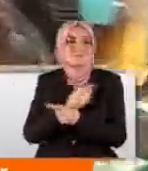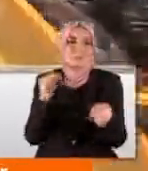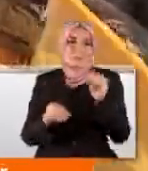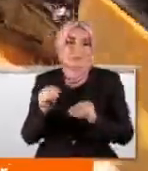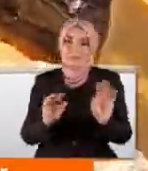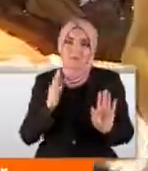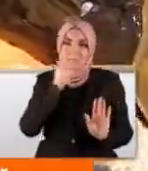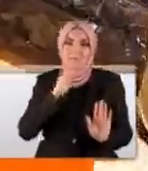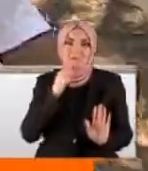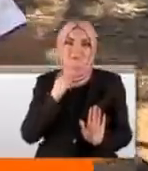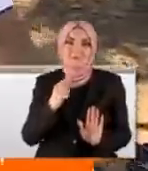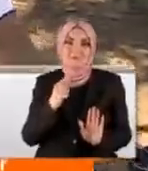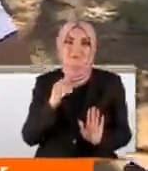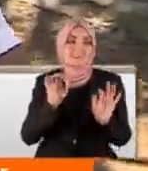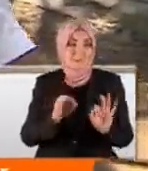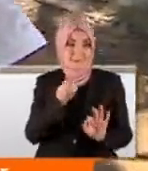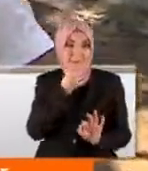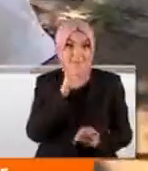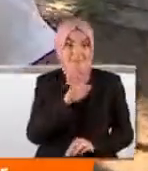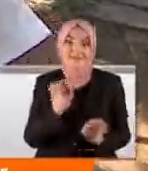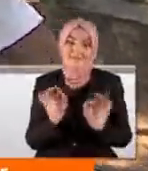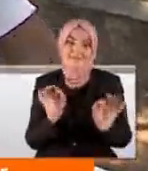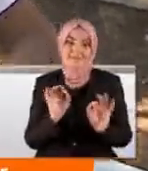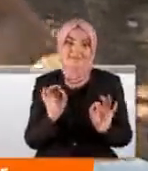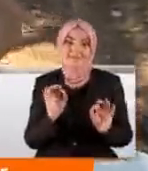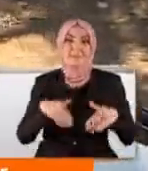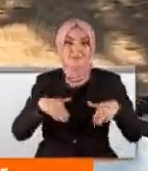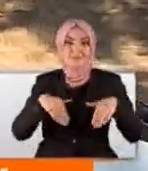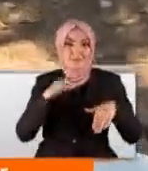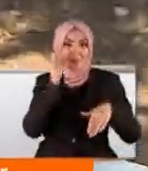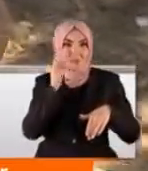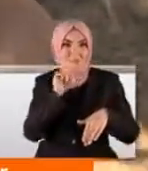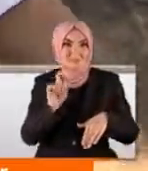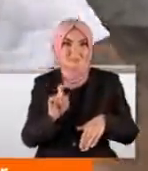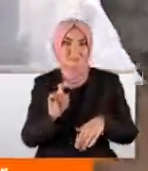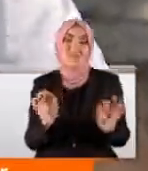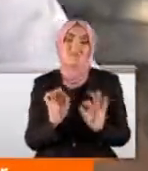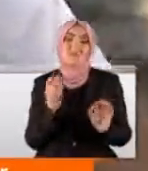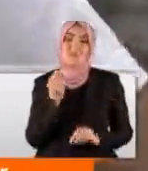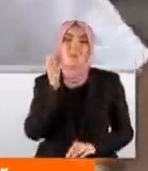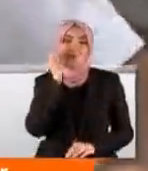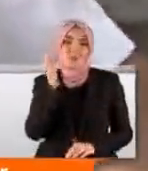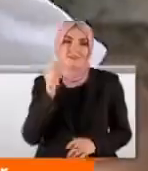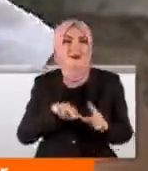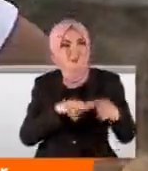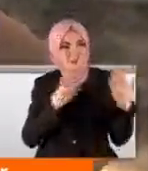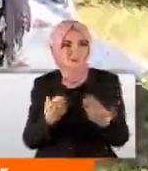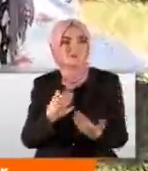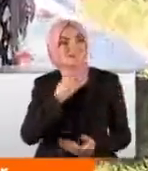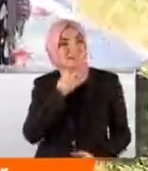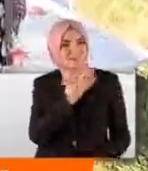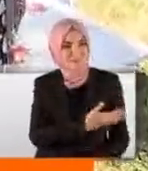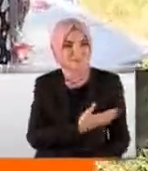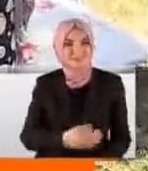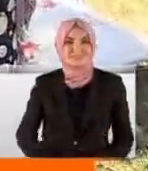mi? Evet, inşallah. Özlediniz mi çıkmayı, mangal yapmayı? Evet, çok özledik. Afiyet olsun o zaman. Çok teşekkürler.